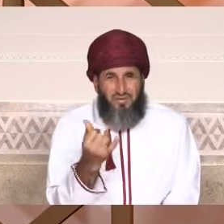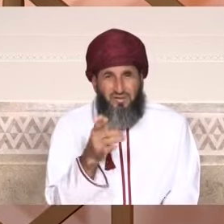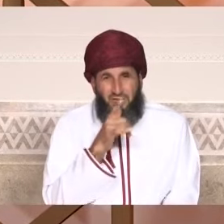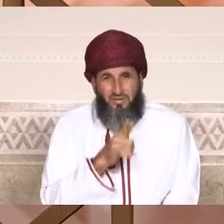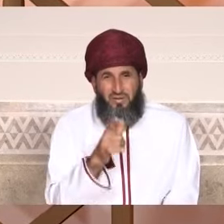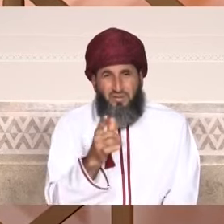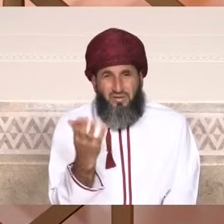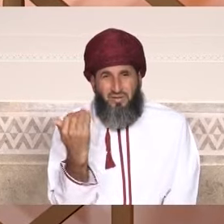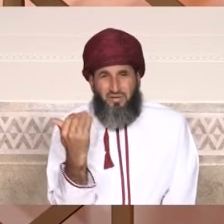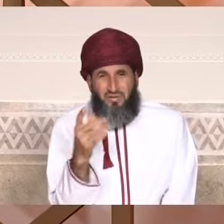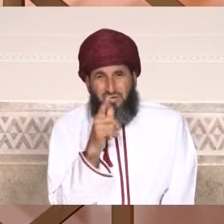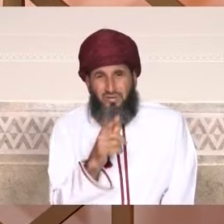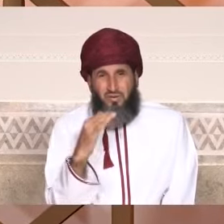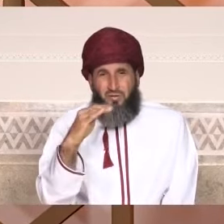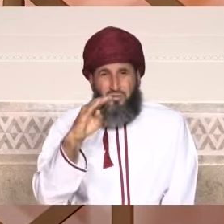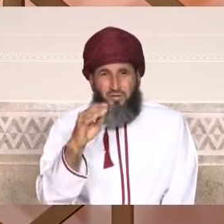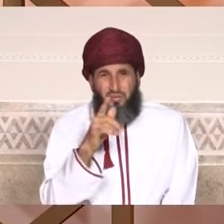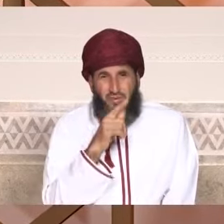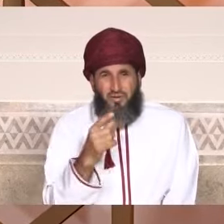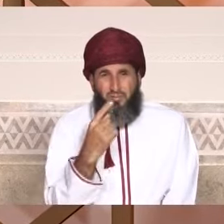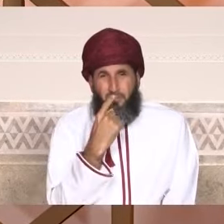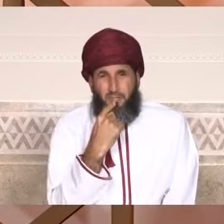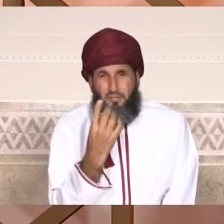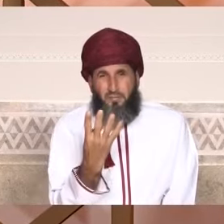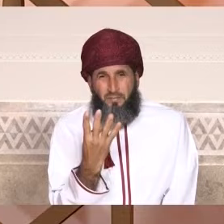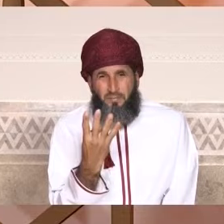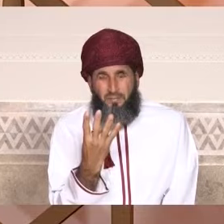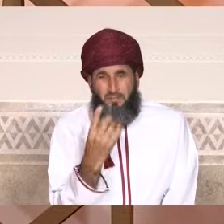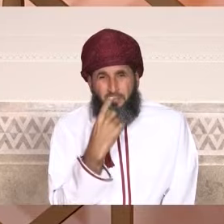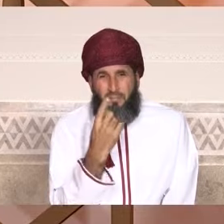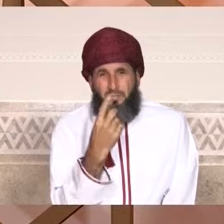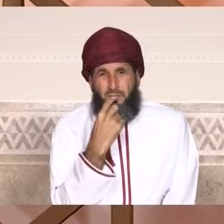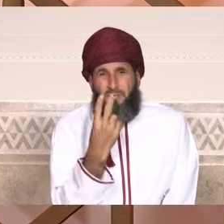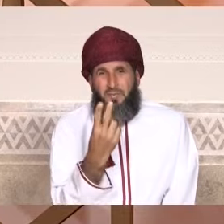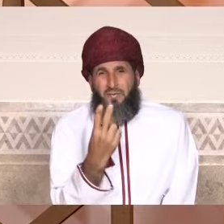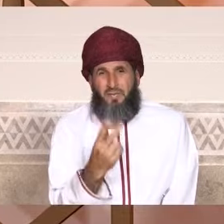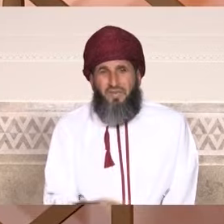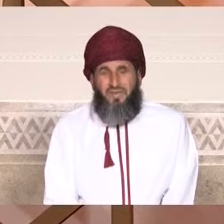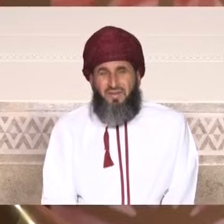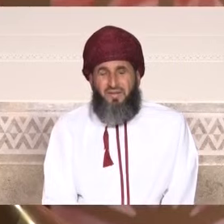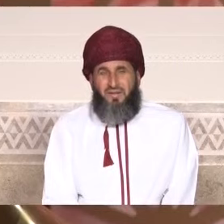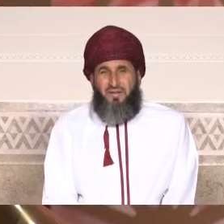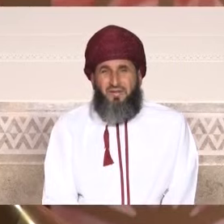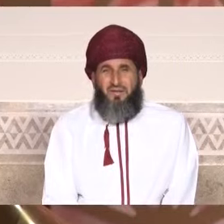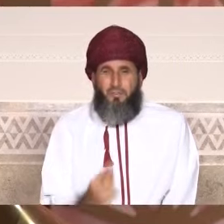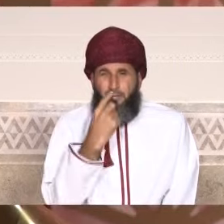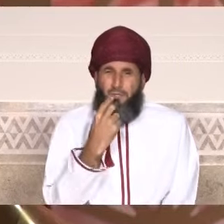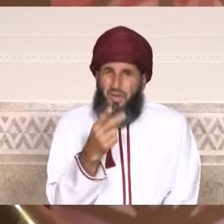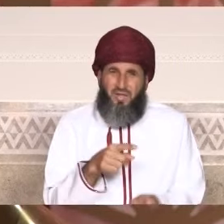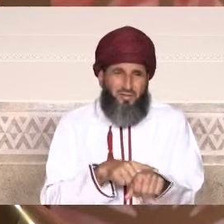فيه خطابي أكثر من الحديث في الأحكام، فبقيت. نعم. معنا 4 دقائق. نعم. تعطيه دقيقتين ونعطي عبد الرحمن دقيقتين. طيب إن شاء الله تعالى.